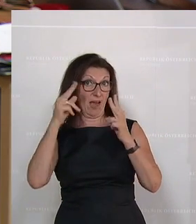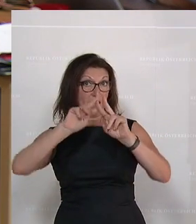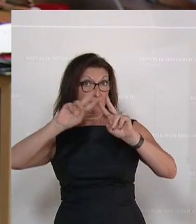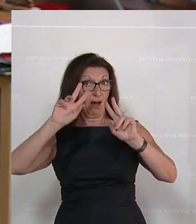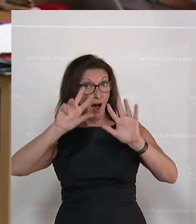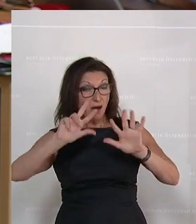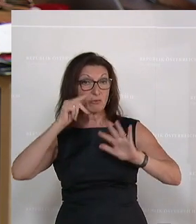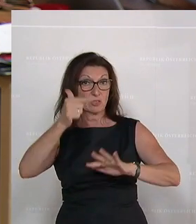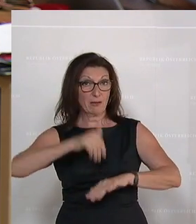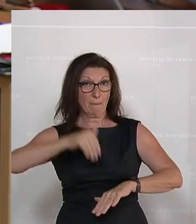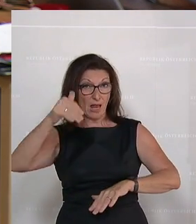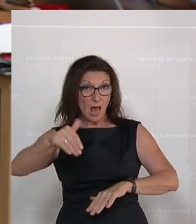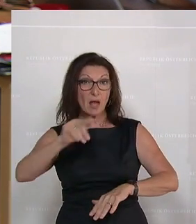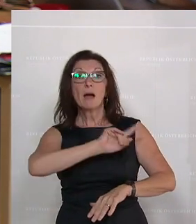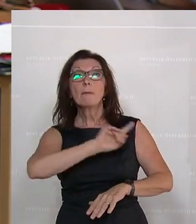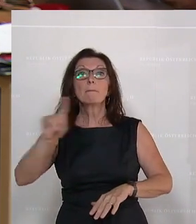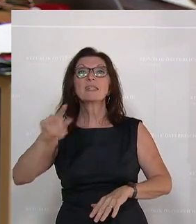26 ausmacht